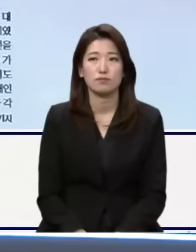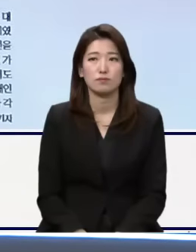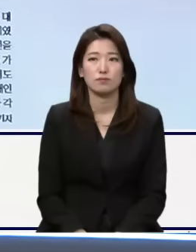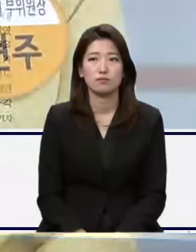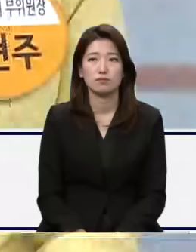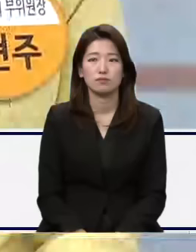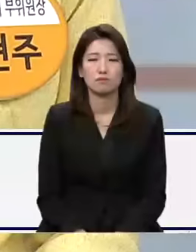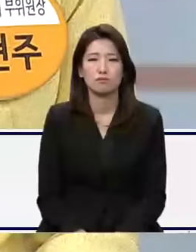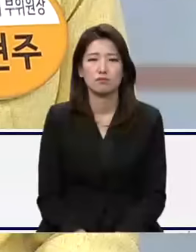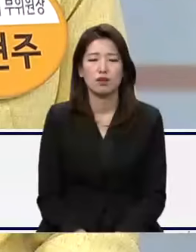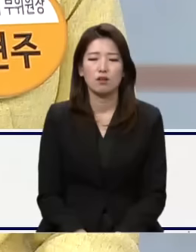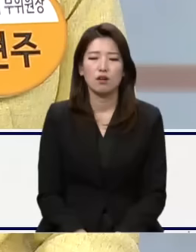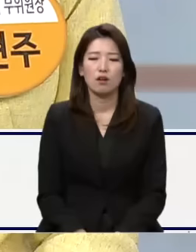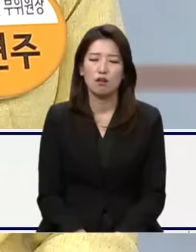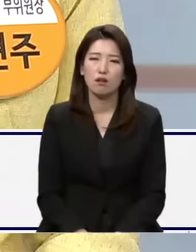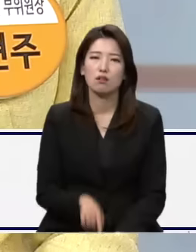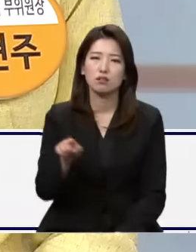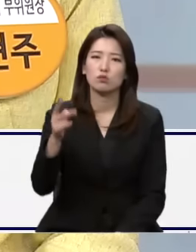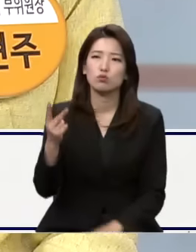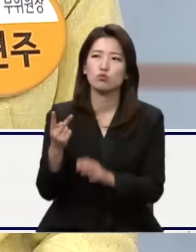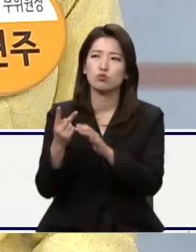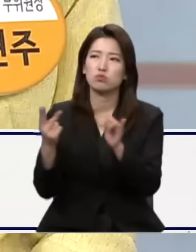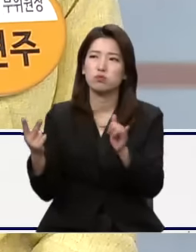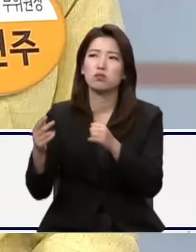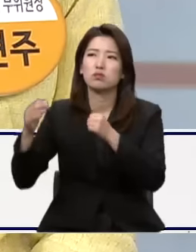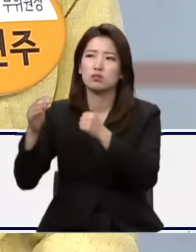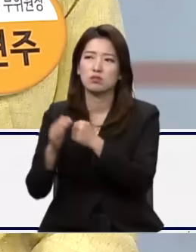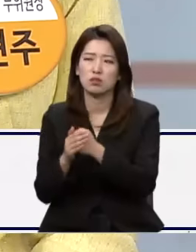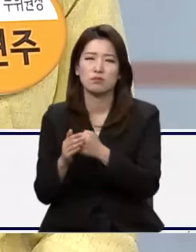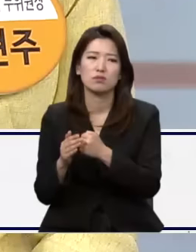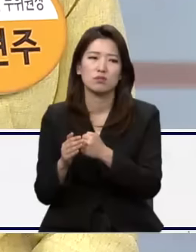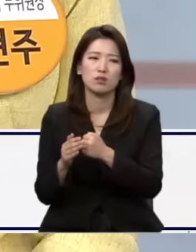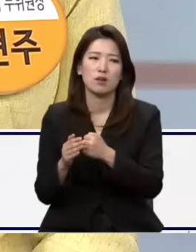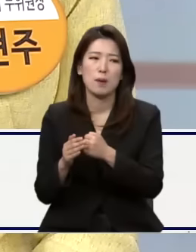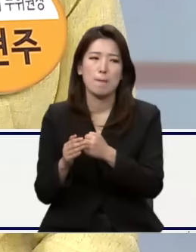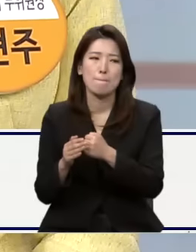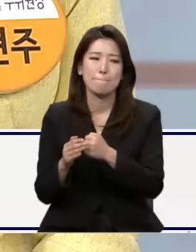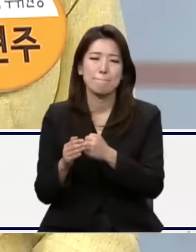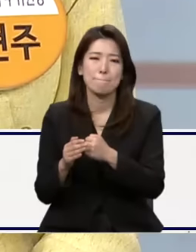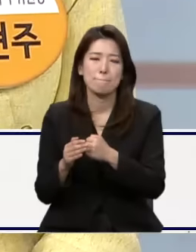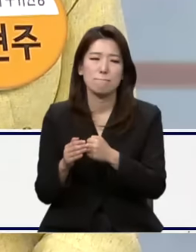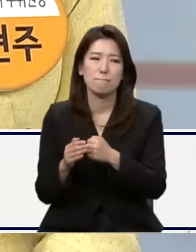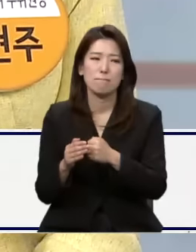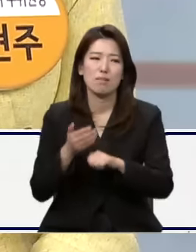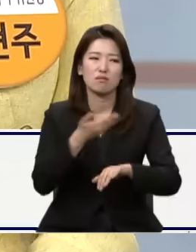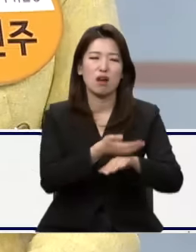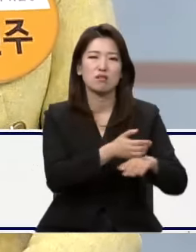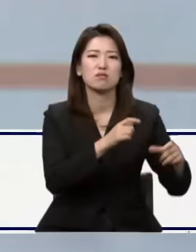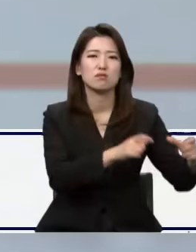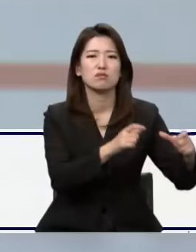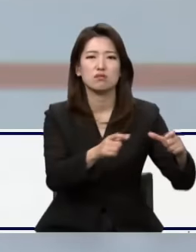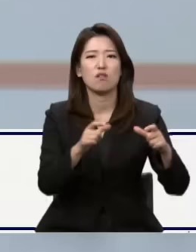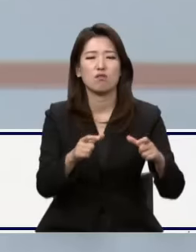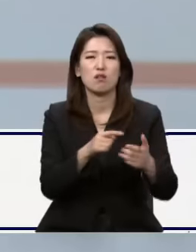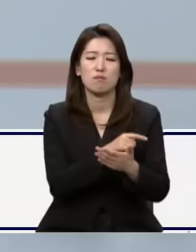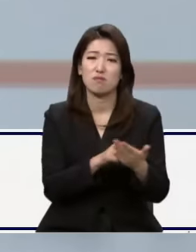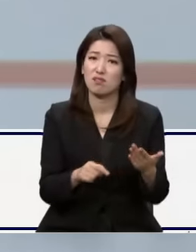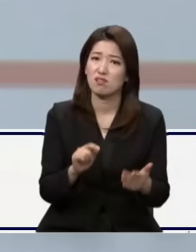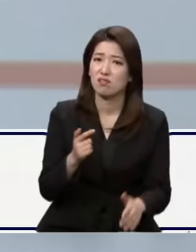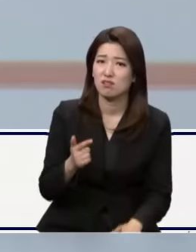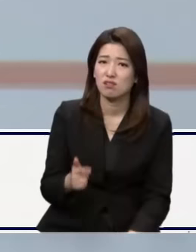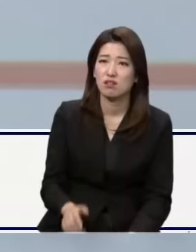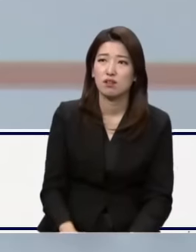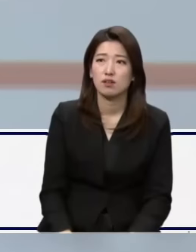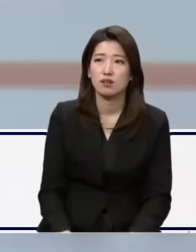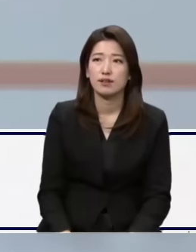후보들도 영향에 가는 거 아니겠느냐 나비효과 아니냐라는 지금 그런 얘기인 거 같거든요 그렇죠 그런 지적들이 사실 당